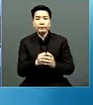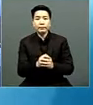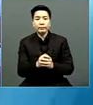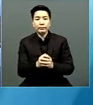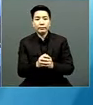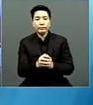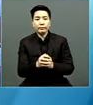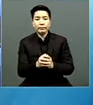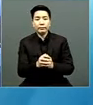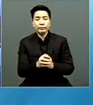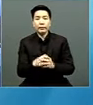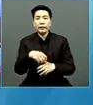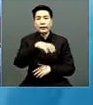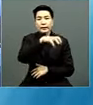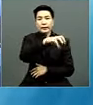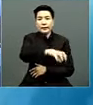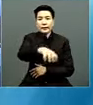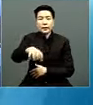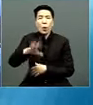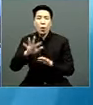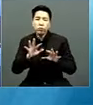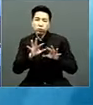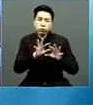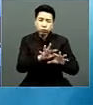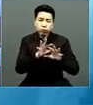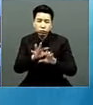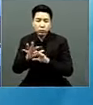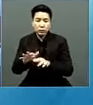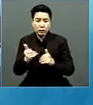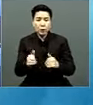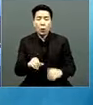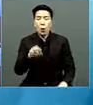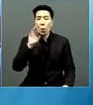การปิดสถานที่ที่มีคนแออัดไปถึง